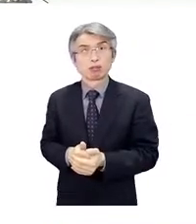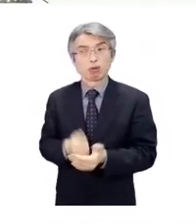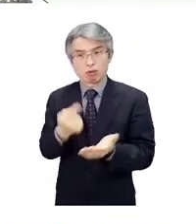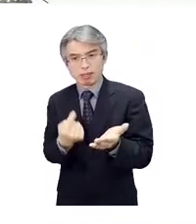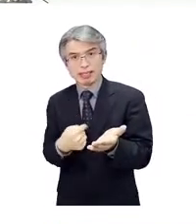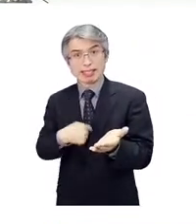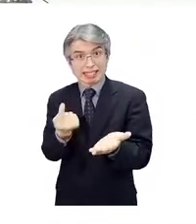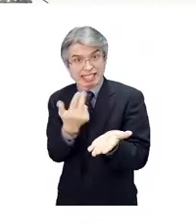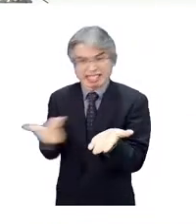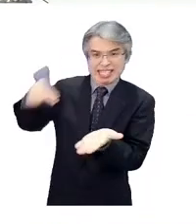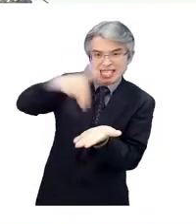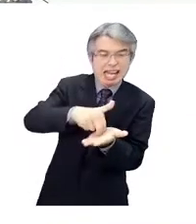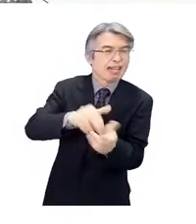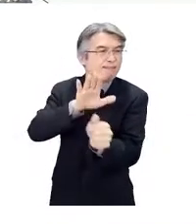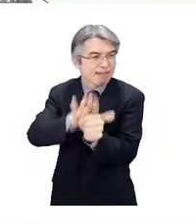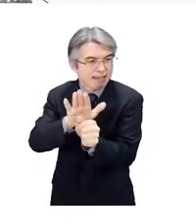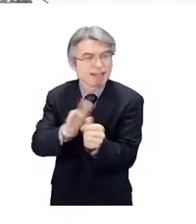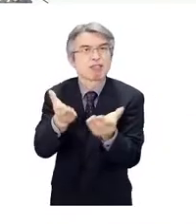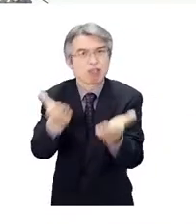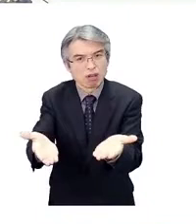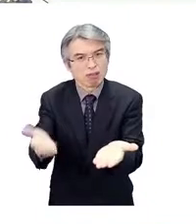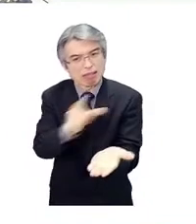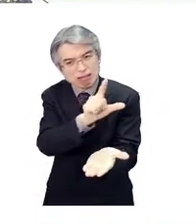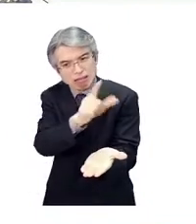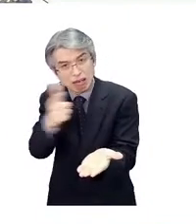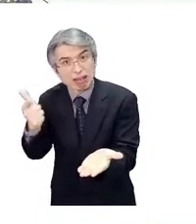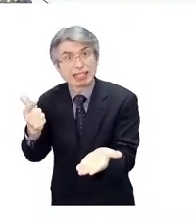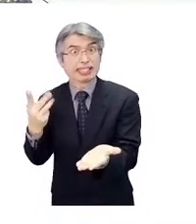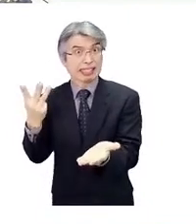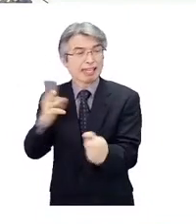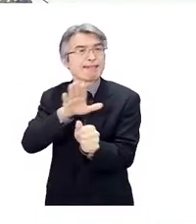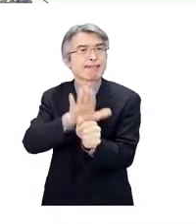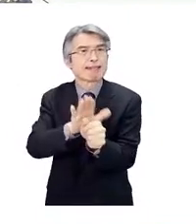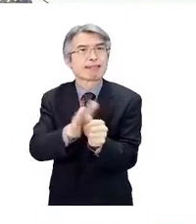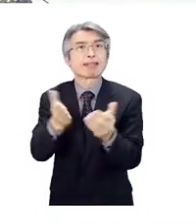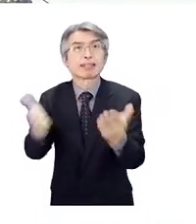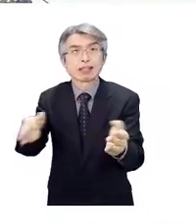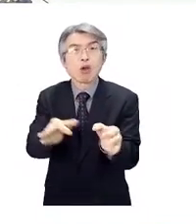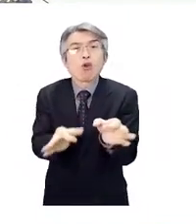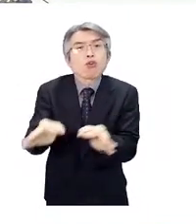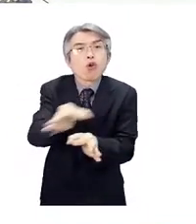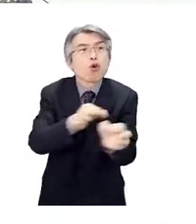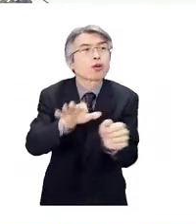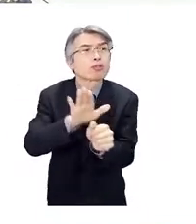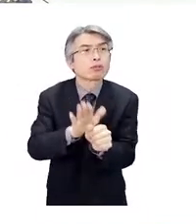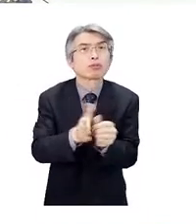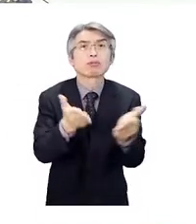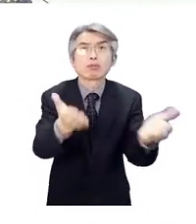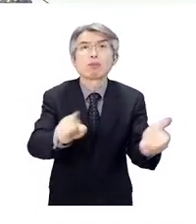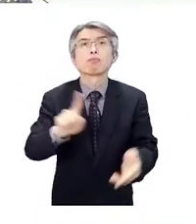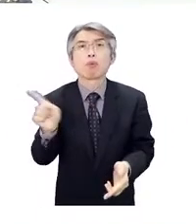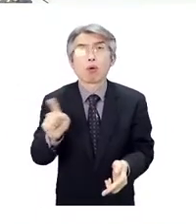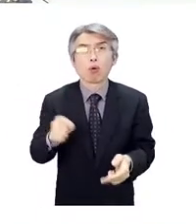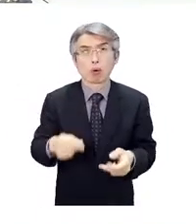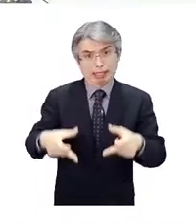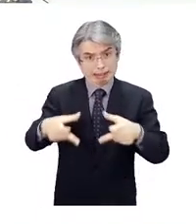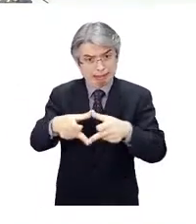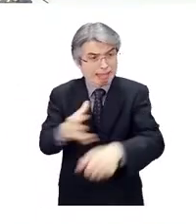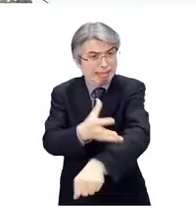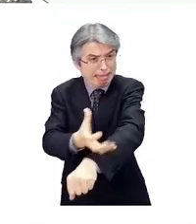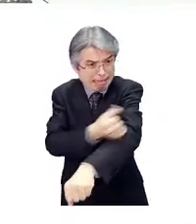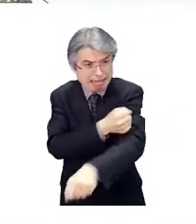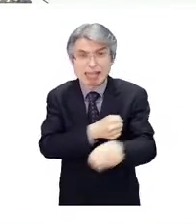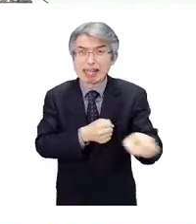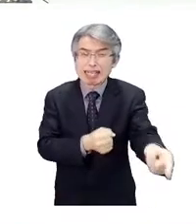3가지 영역에서의 지원을 진행하였습니다. 먼저 경영 지원은 중증장애인 근로자의